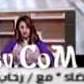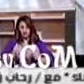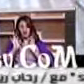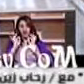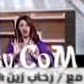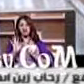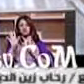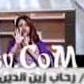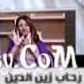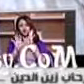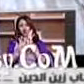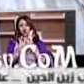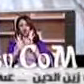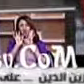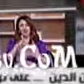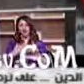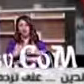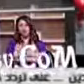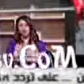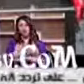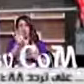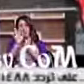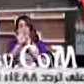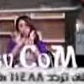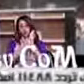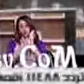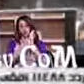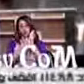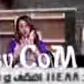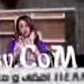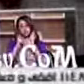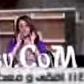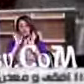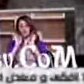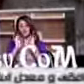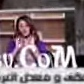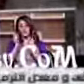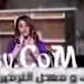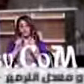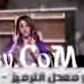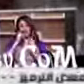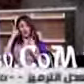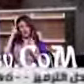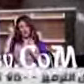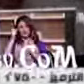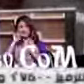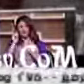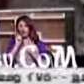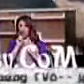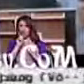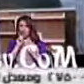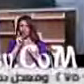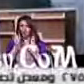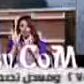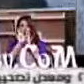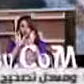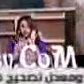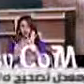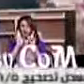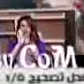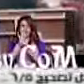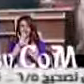الشرعيه واحترام الشرعيه نعم للشرعيه لا للتطرف نعم للشرعيه لا للتطرف نحترم